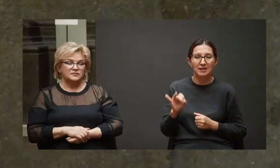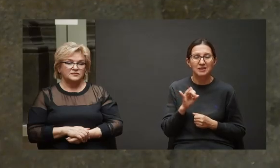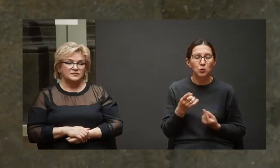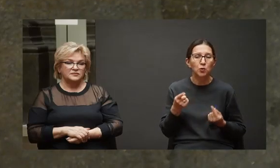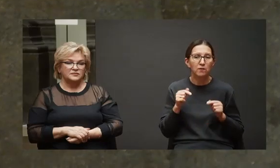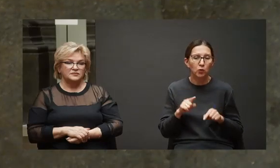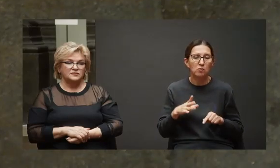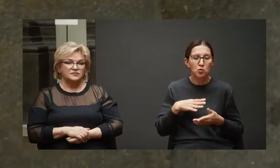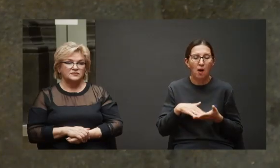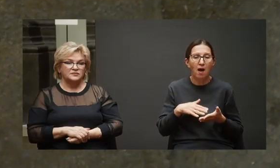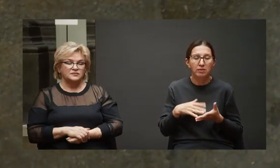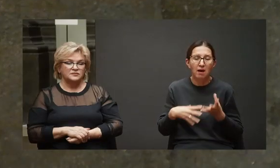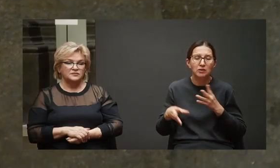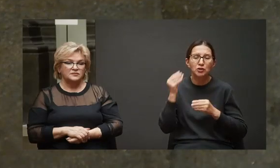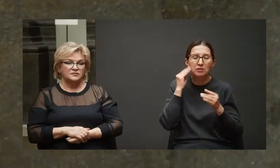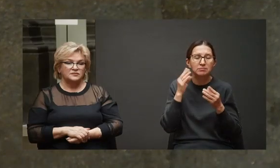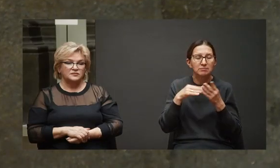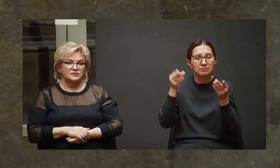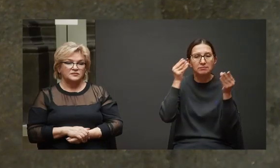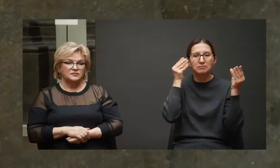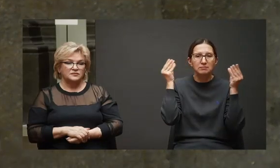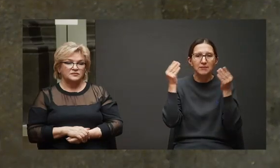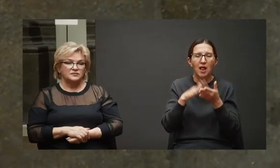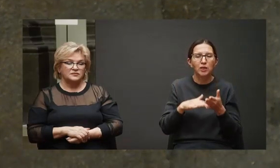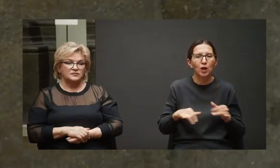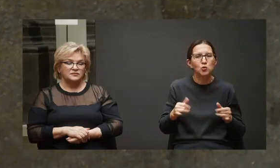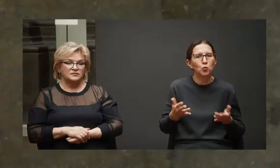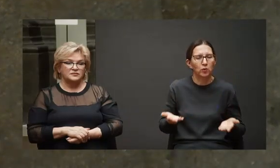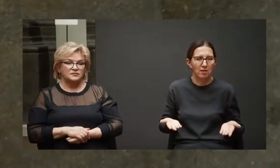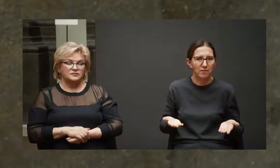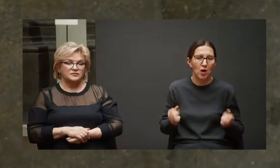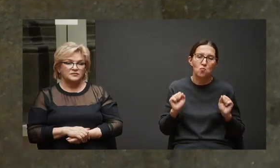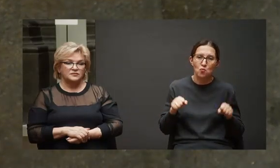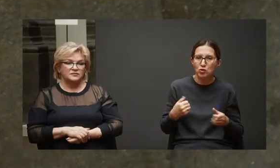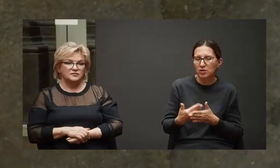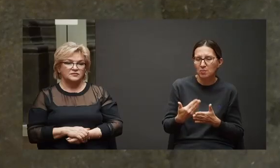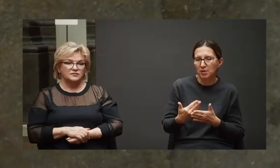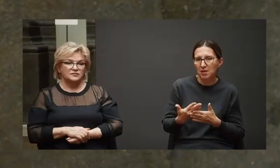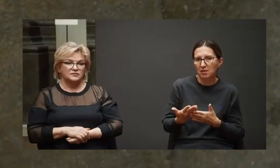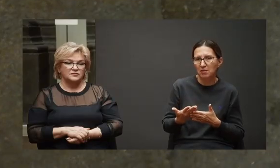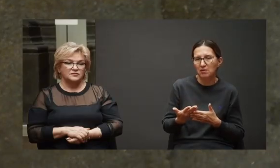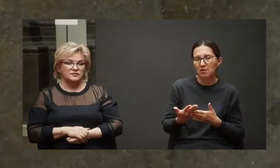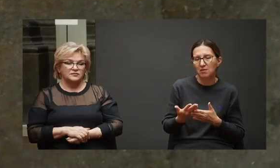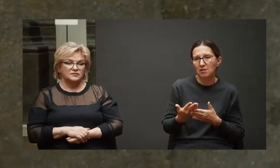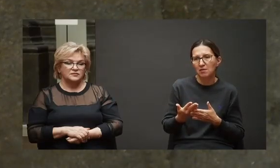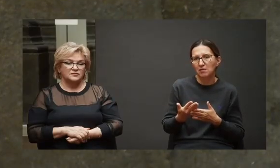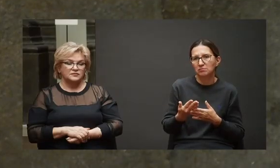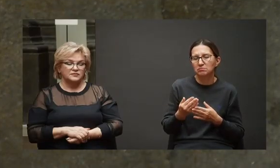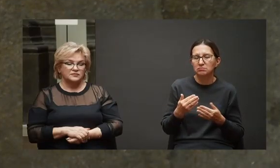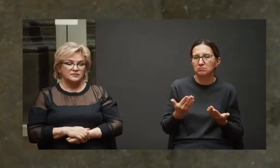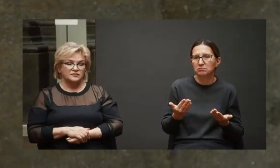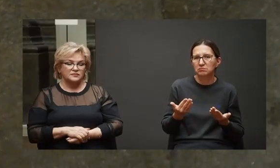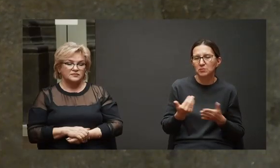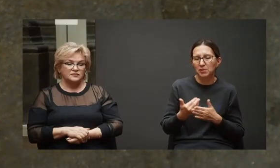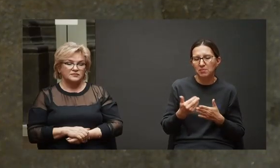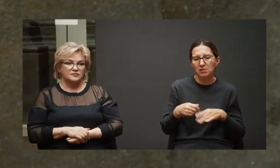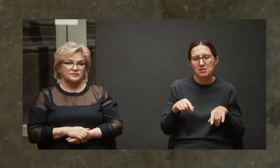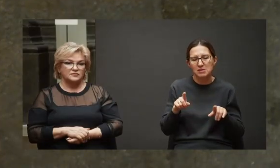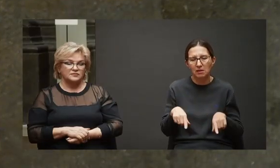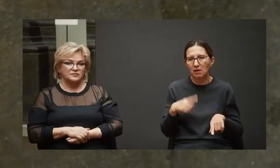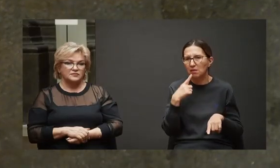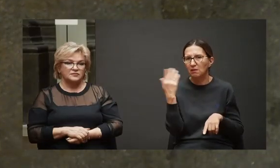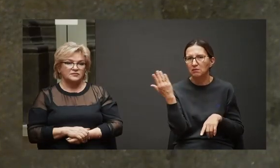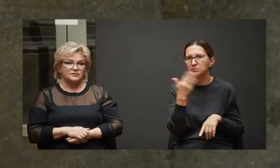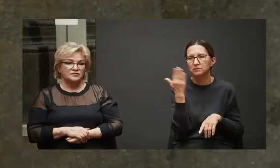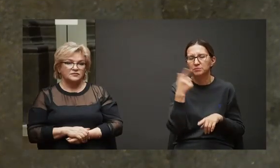что потом с этим много делать, да, это много, можно, например, там, не знаю, смотреть, там, сидеть бесконечно сериалы